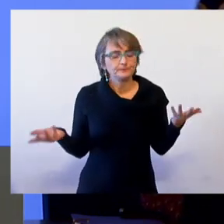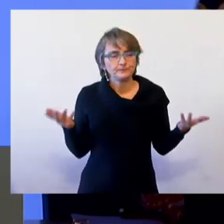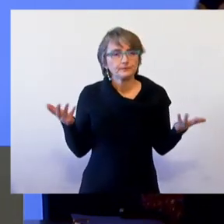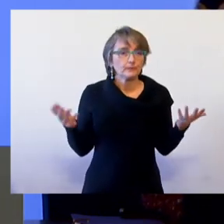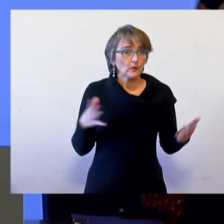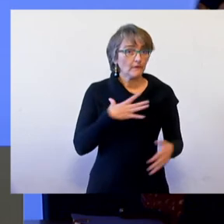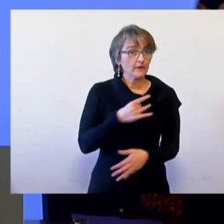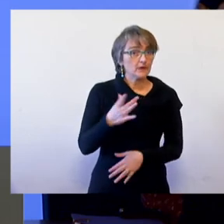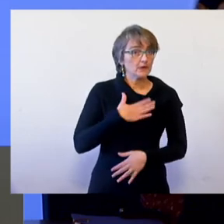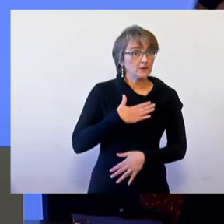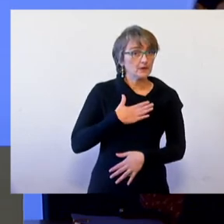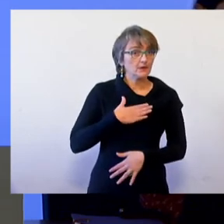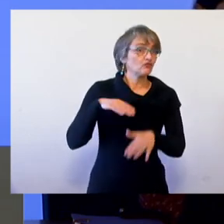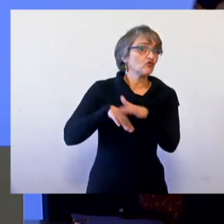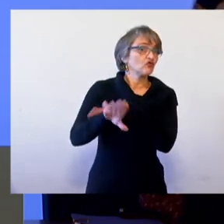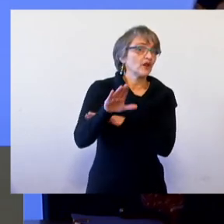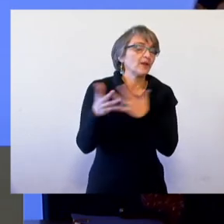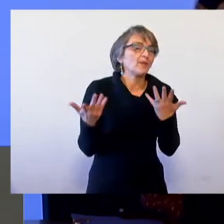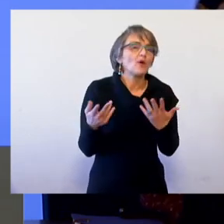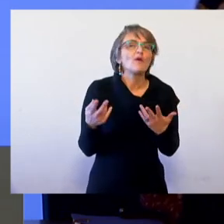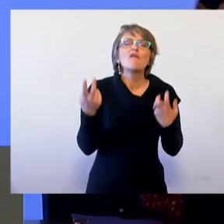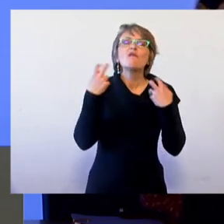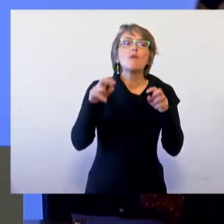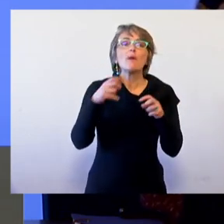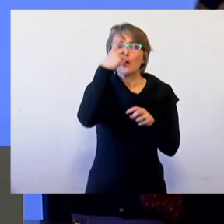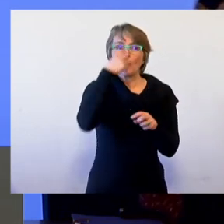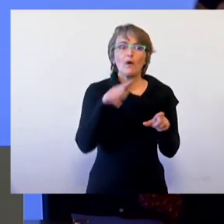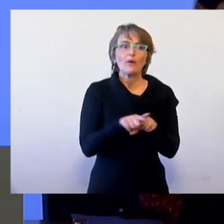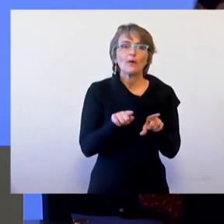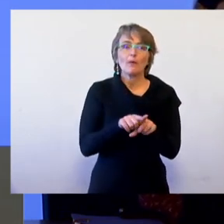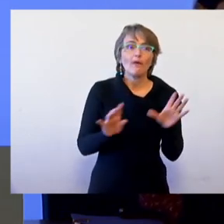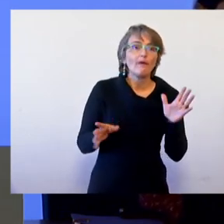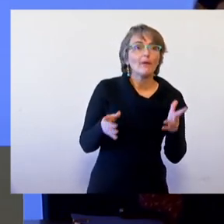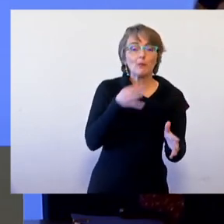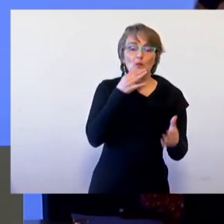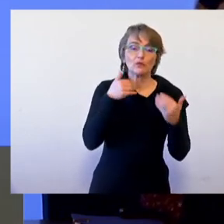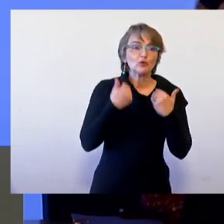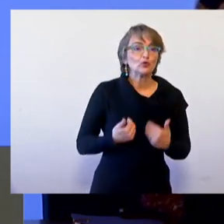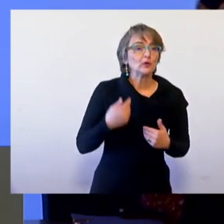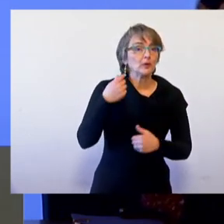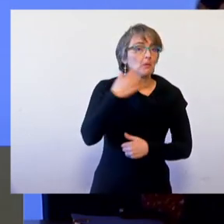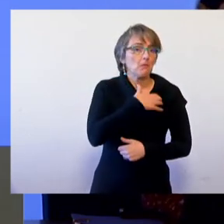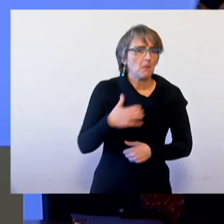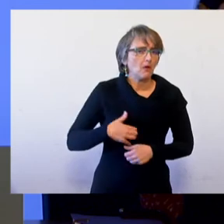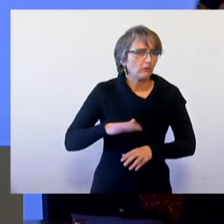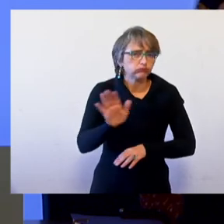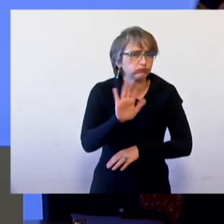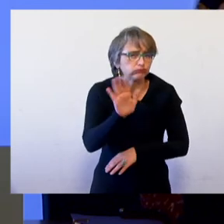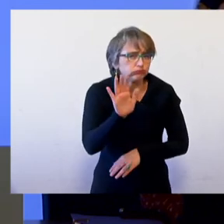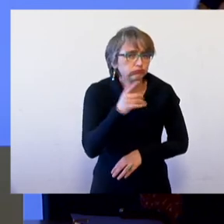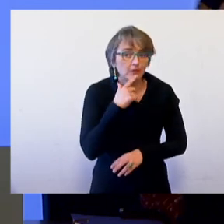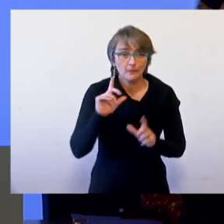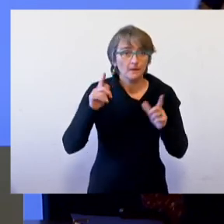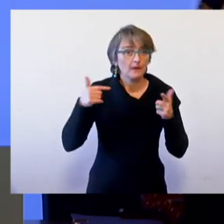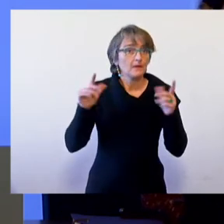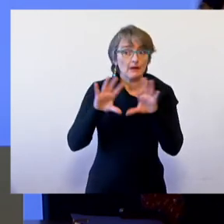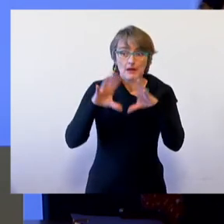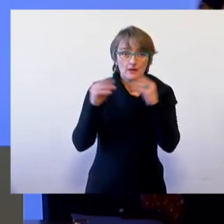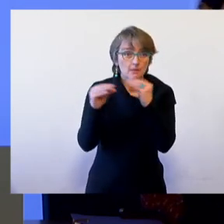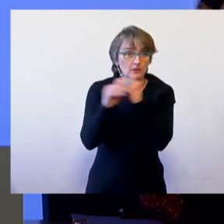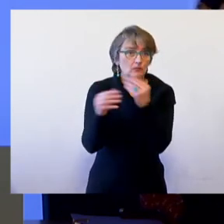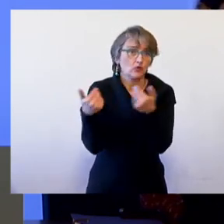fils y est. Je ne voudrais pas donner le sentiment qu'il y a conflit d'intérêts, mais l'équipe pédagogique demande si on ne pourrait pas faire école